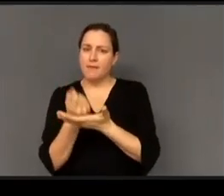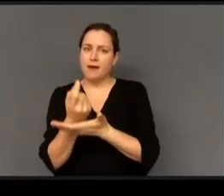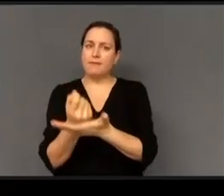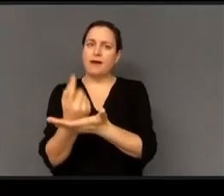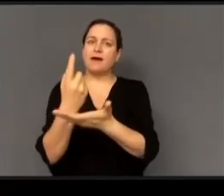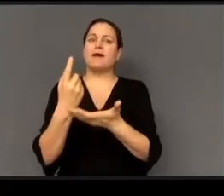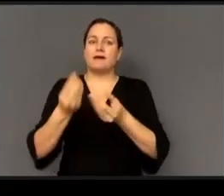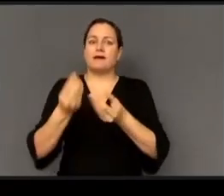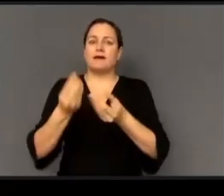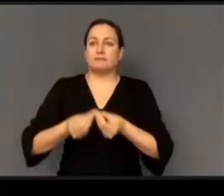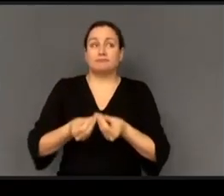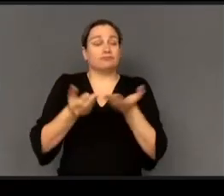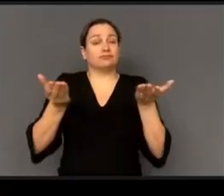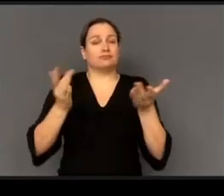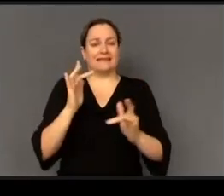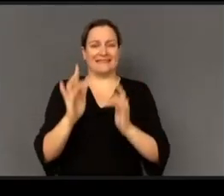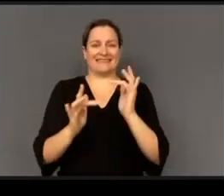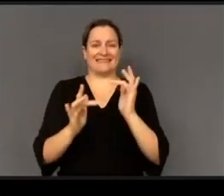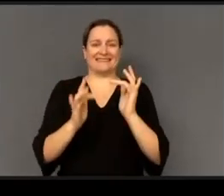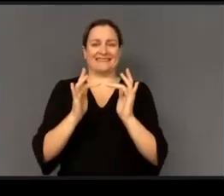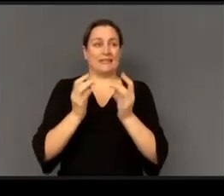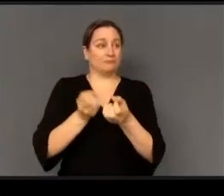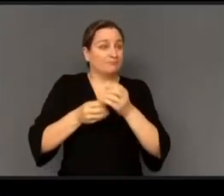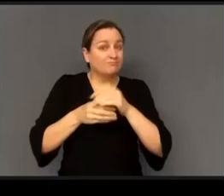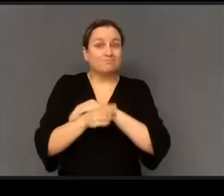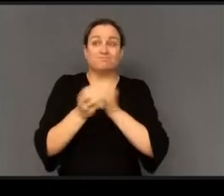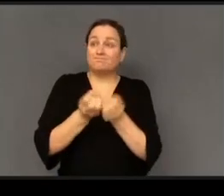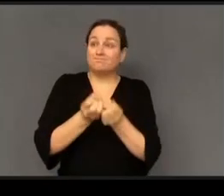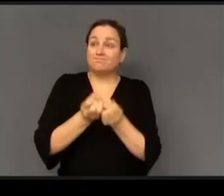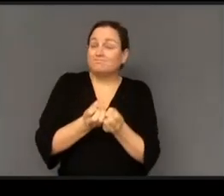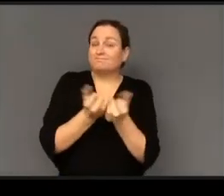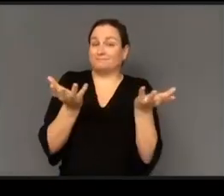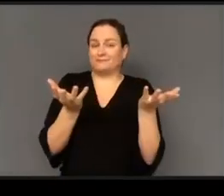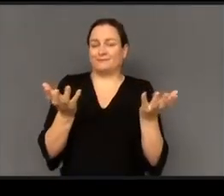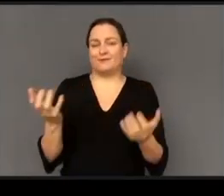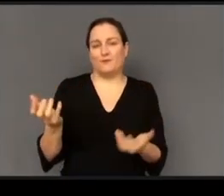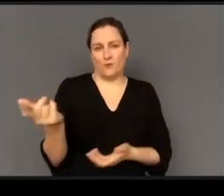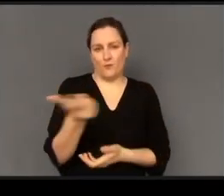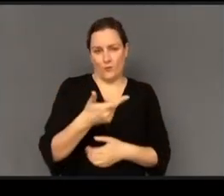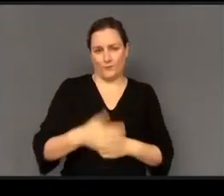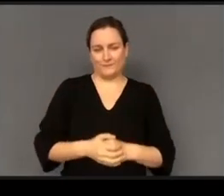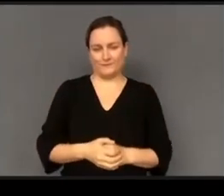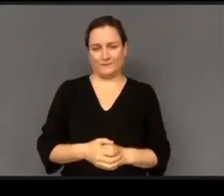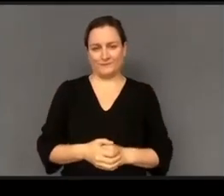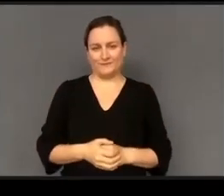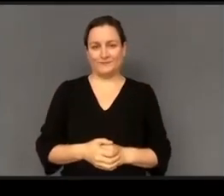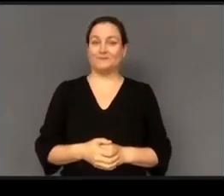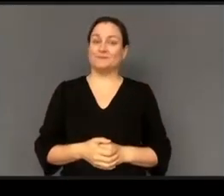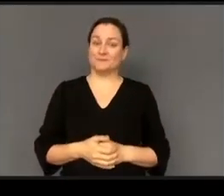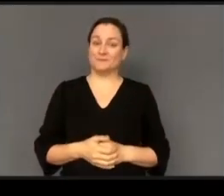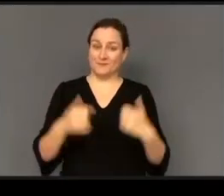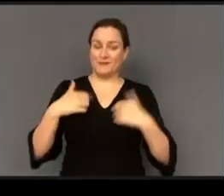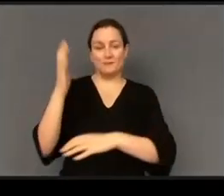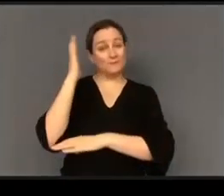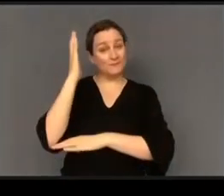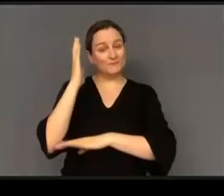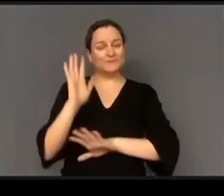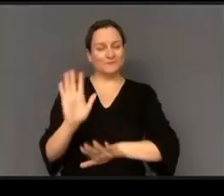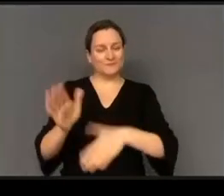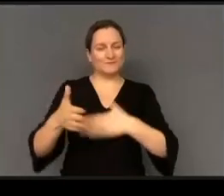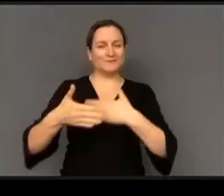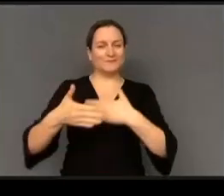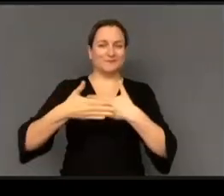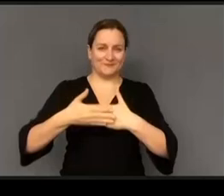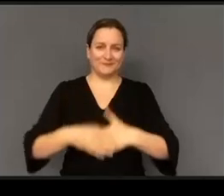المجتمع الدولي وبهذا اختم كلمتي الافتتاحيه وشكرا